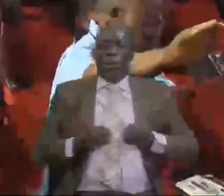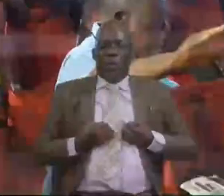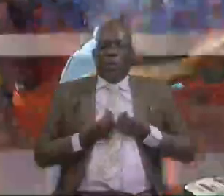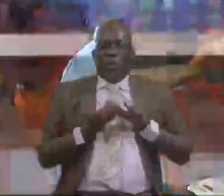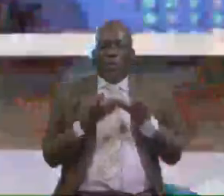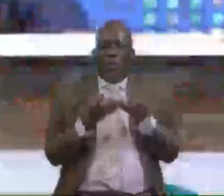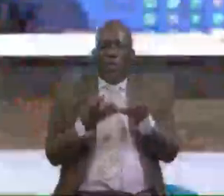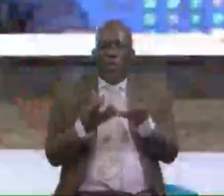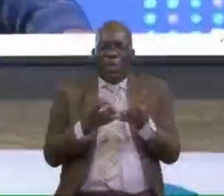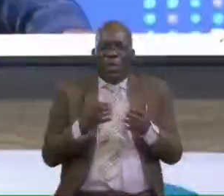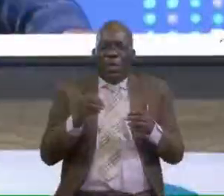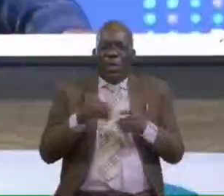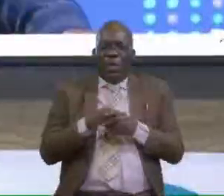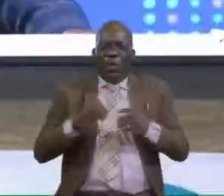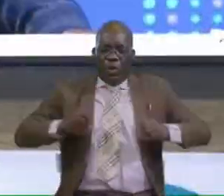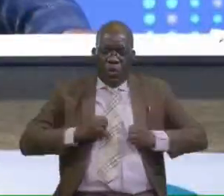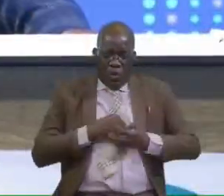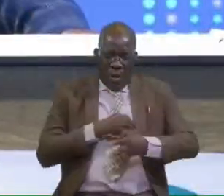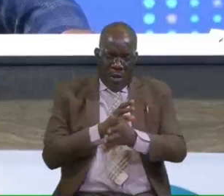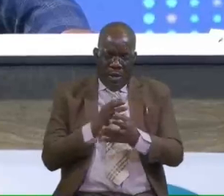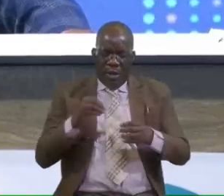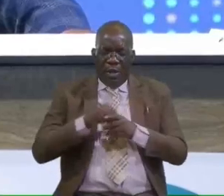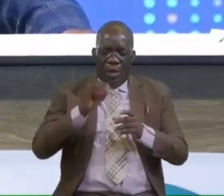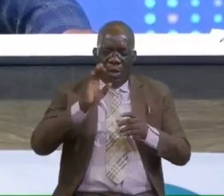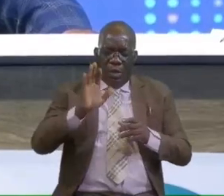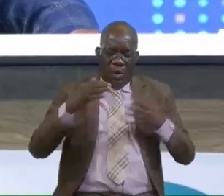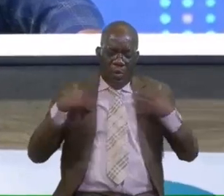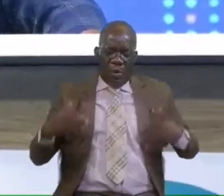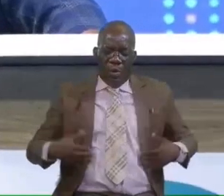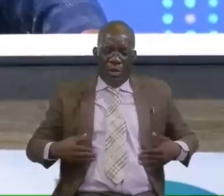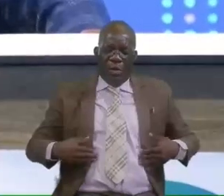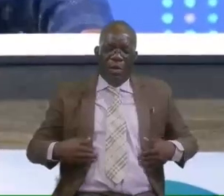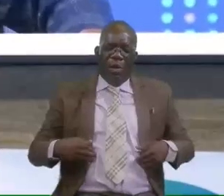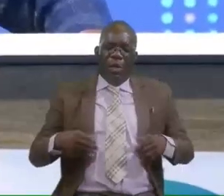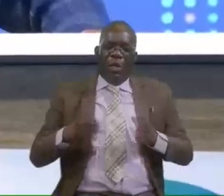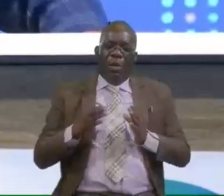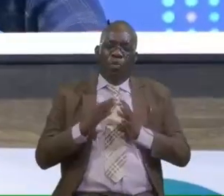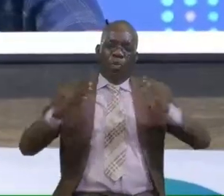Tout enflement sur le corps, au dos, bosse, goitre,